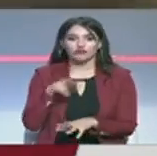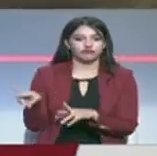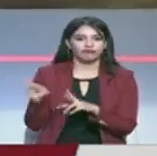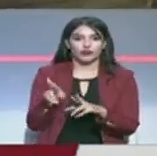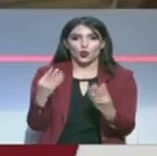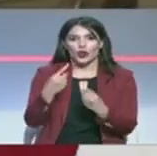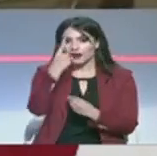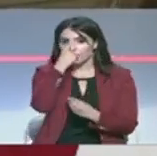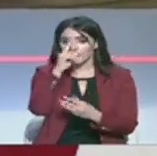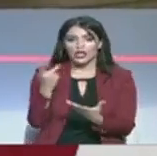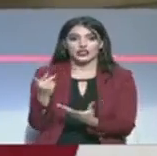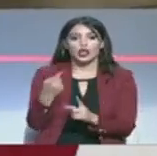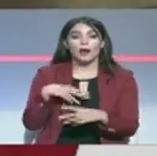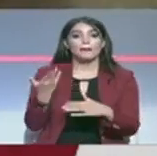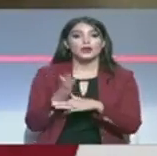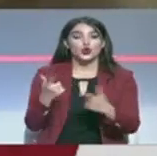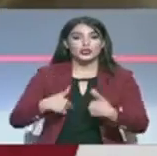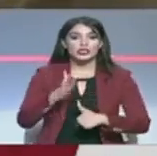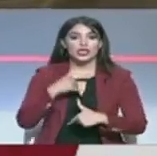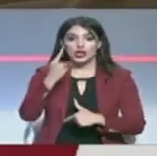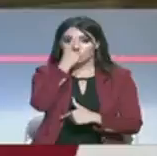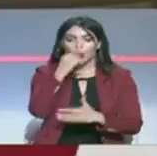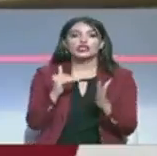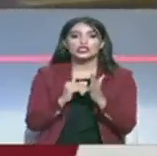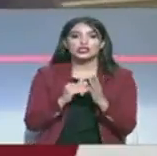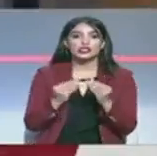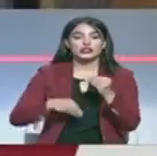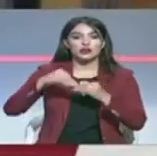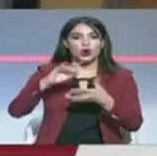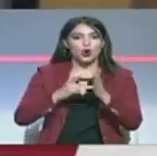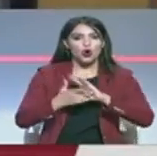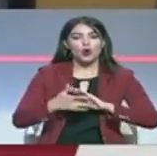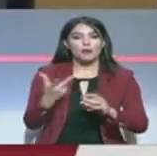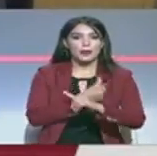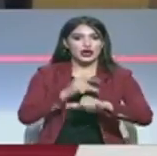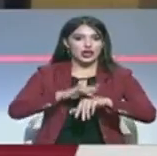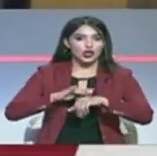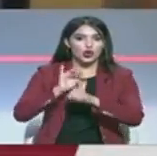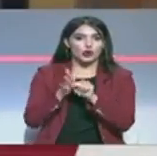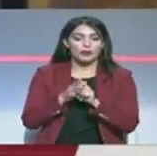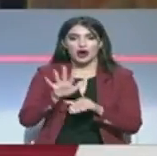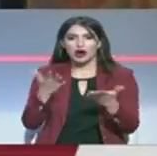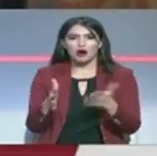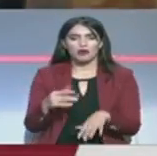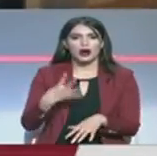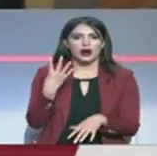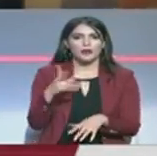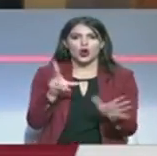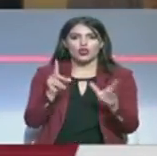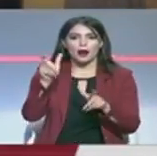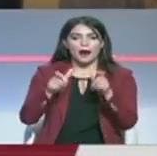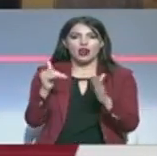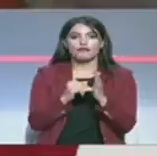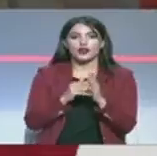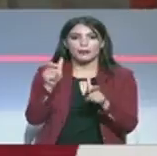الهند. فبينت وزارة الصحة الهندية تظهر زيادة قياسية جديدة في عدد الإصابات بالفيروس، قاربت 84,000